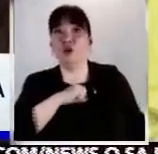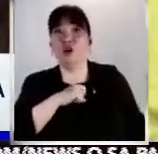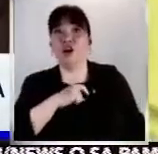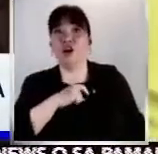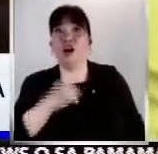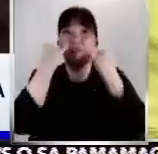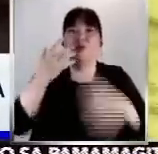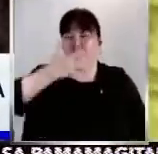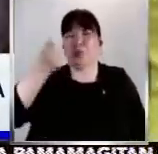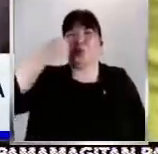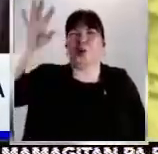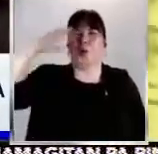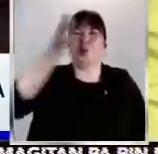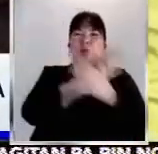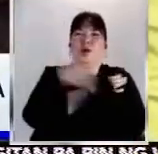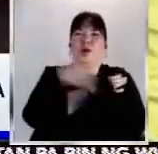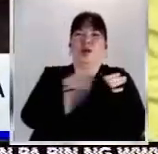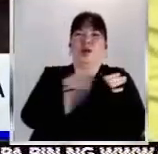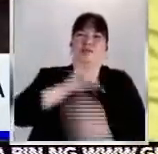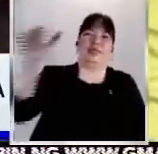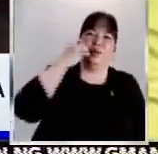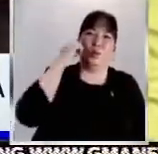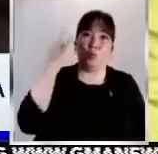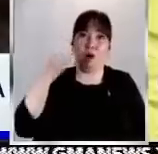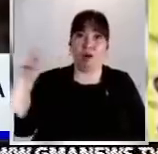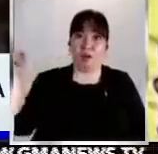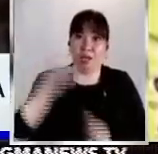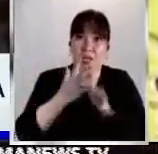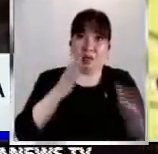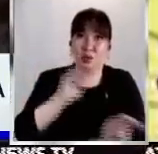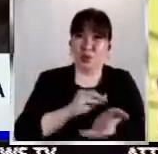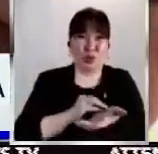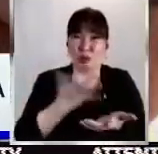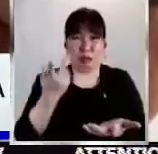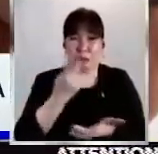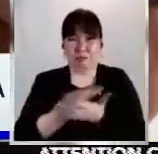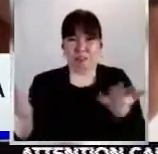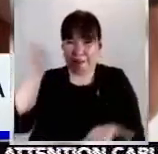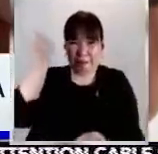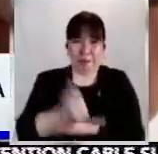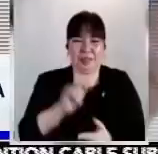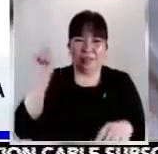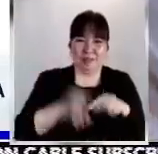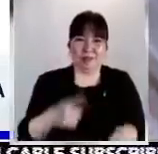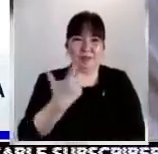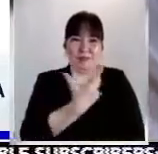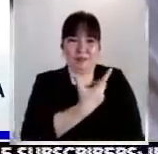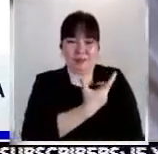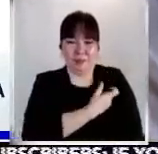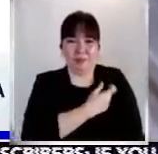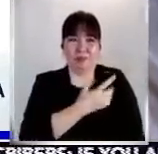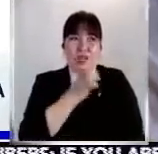lang po tayo at magpahinga po tayo. Kasi pagdating rin po sa doktor, hindi rin po tayo aaproban. Ang government employee na si